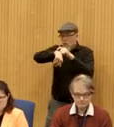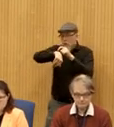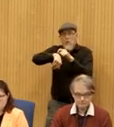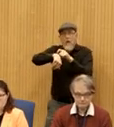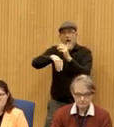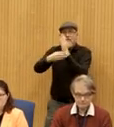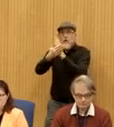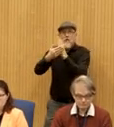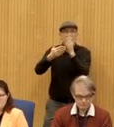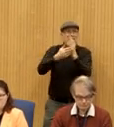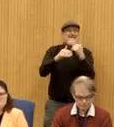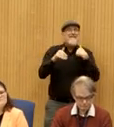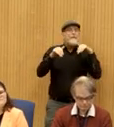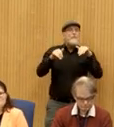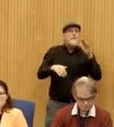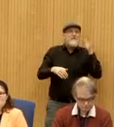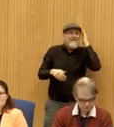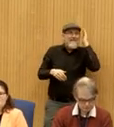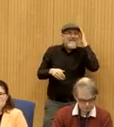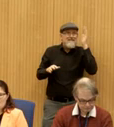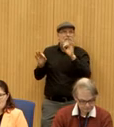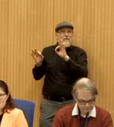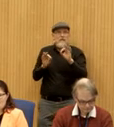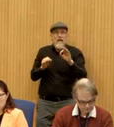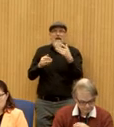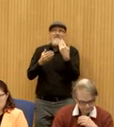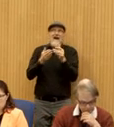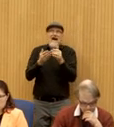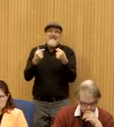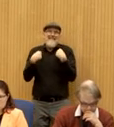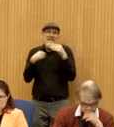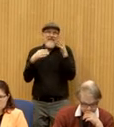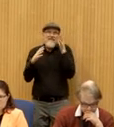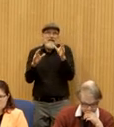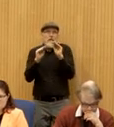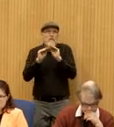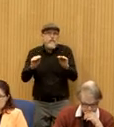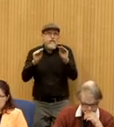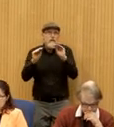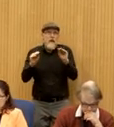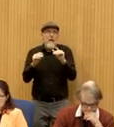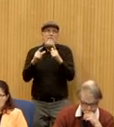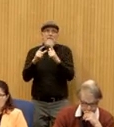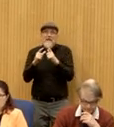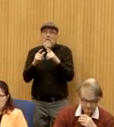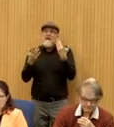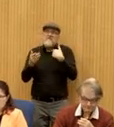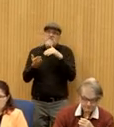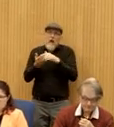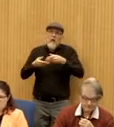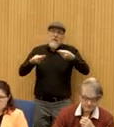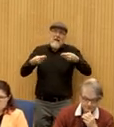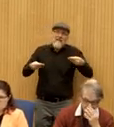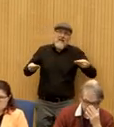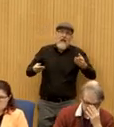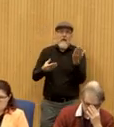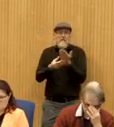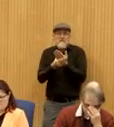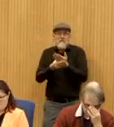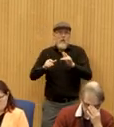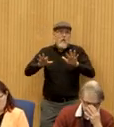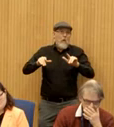Methoden und welche Materialien benötige ich. Wer von uns macht was und was ist das Ziel meines Seminars und was möchte ich